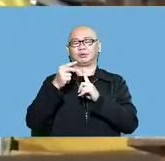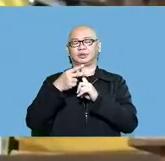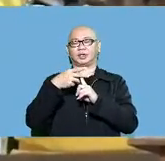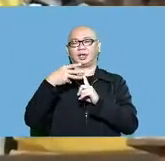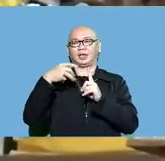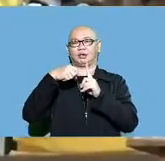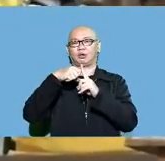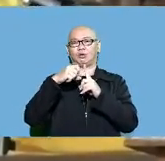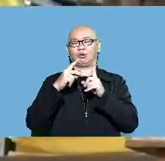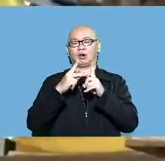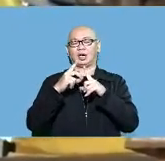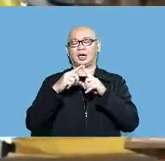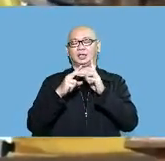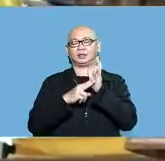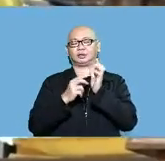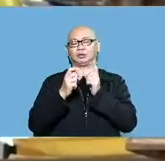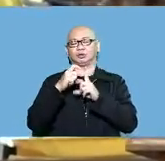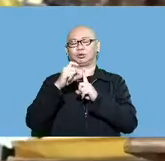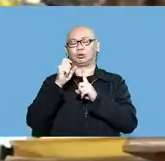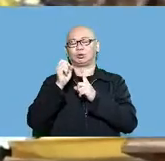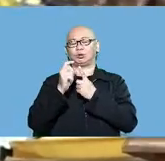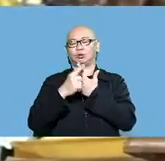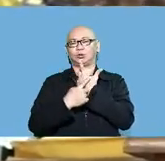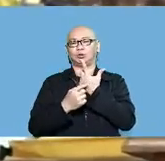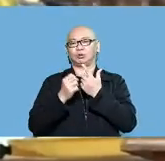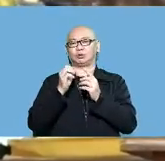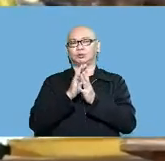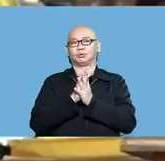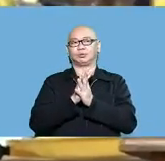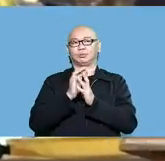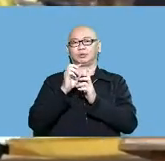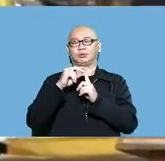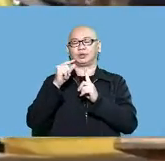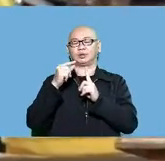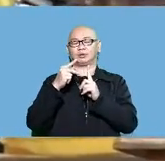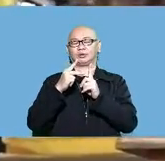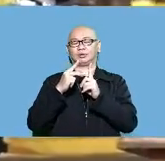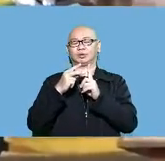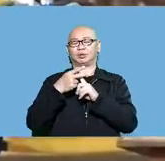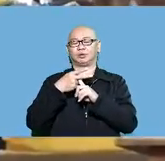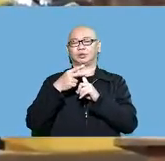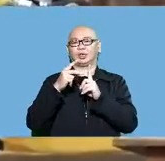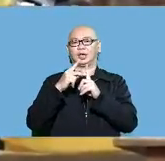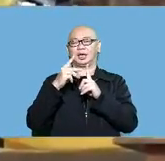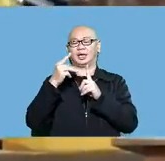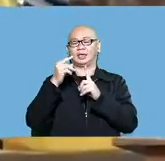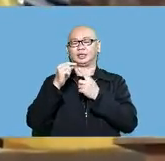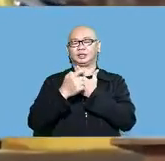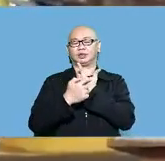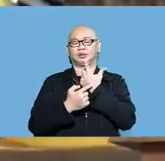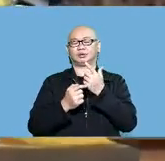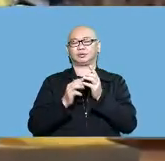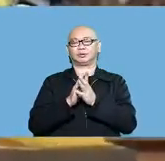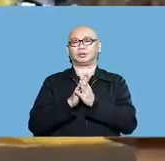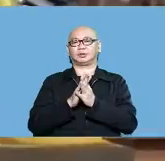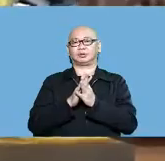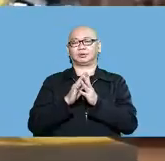Handoyo MSI, Profesor Dr. Yeri Sutopo MPD MT Universitas Negeri Semarang.